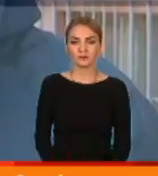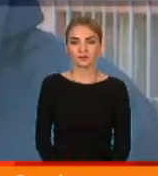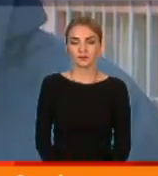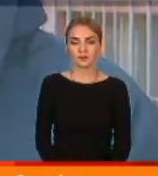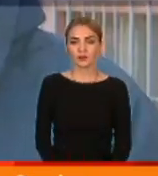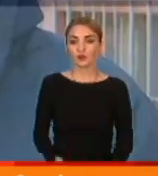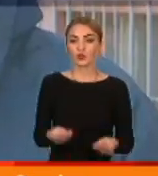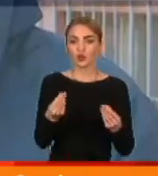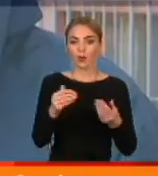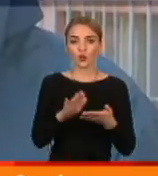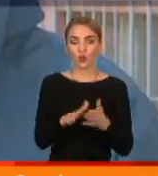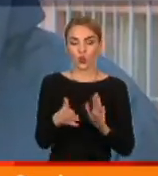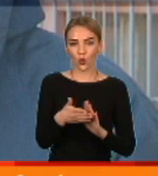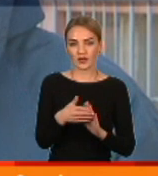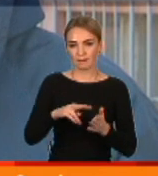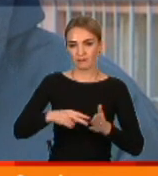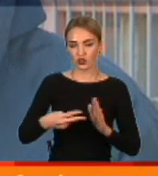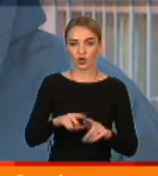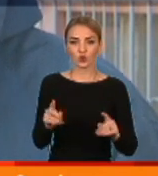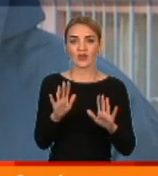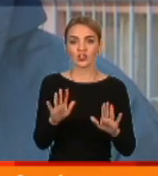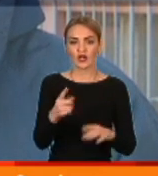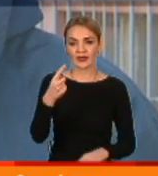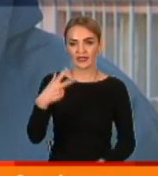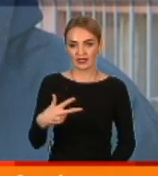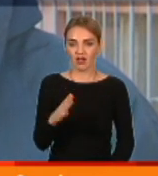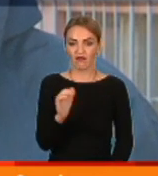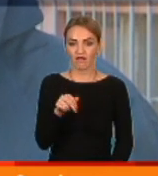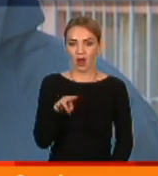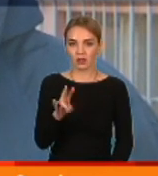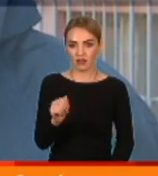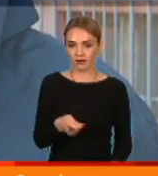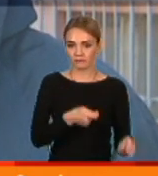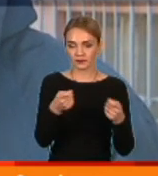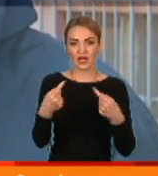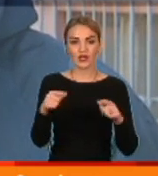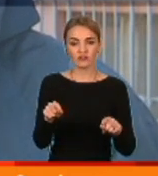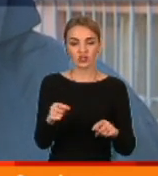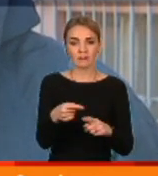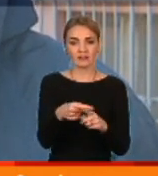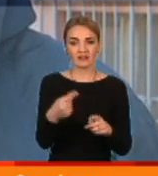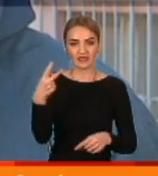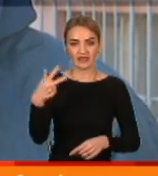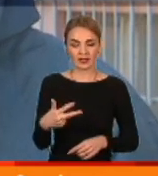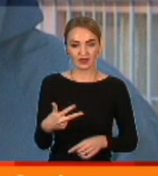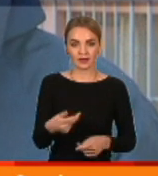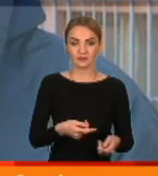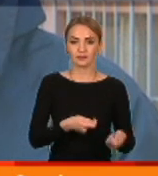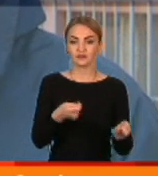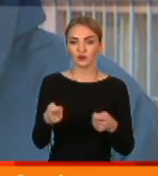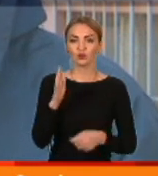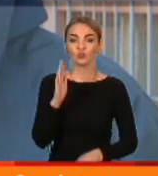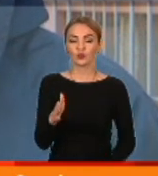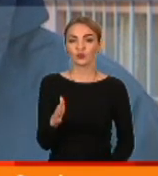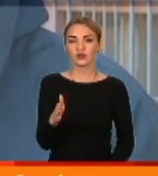Насправді сума угоди передбачала, що лише третина вапна буде поставлена, а на інші дві третини, які не передбачалося поставити,